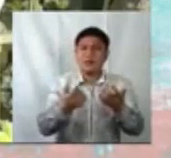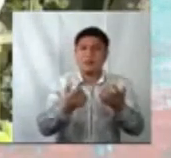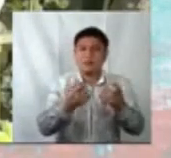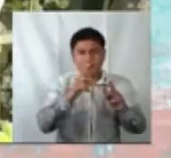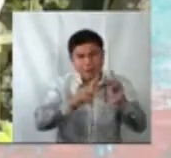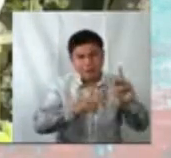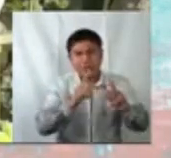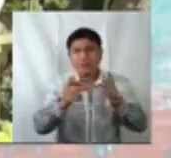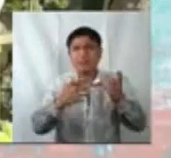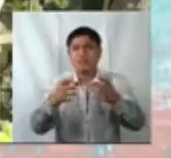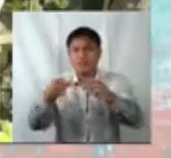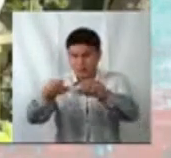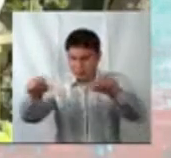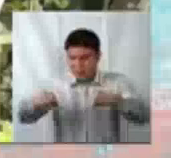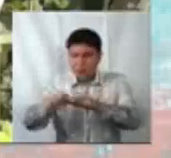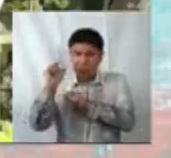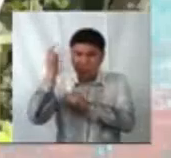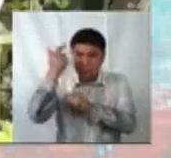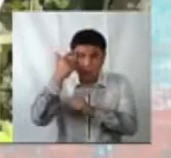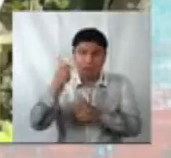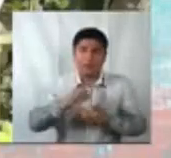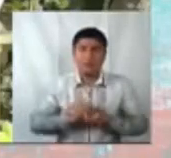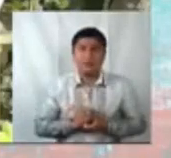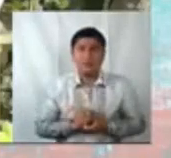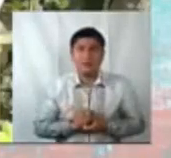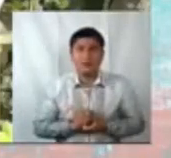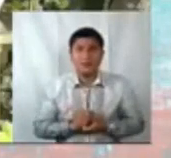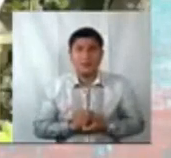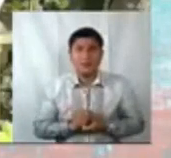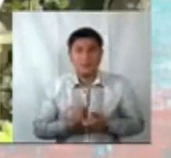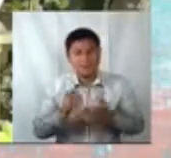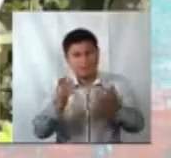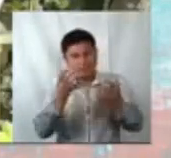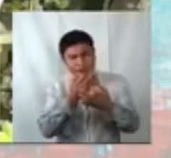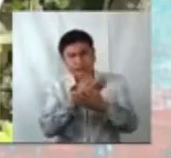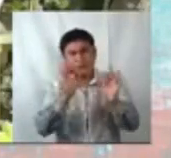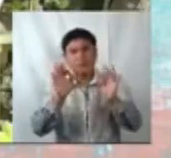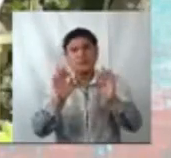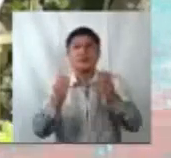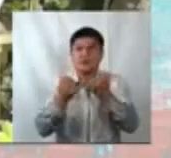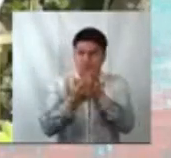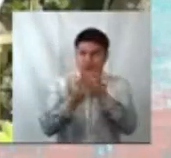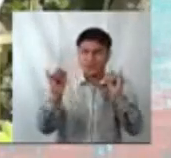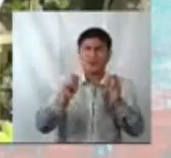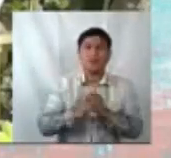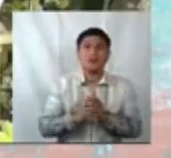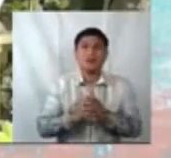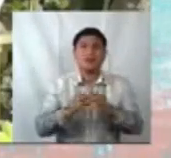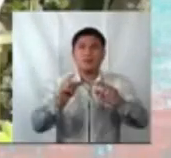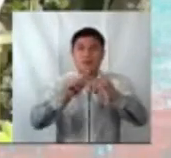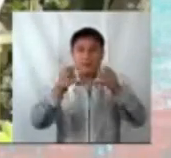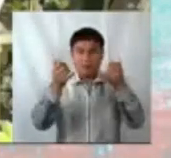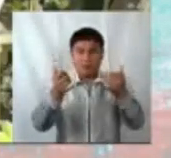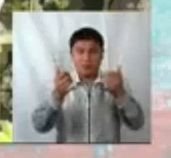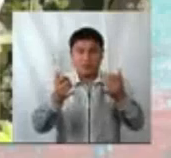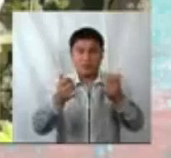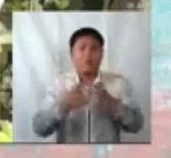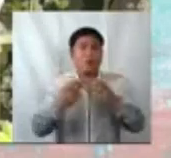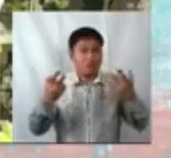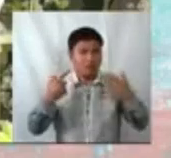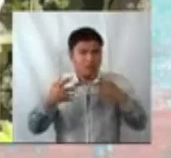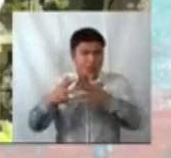teritoryo, pamahalaan, o malaya, may kasarinlan. O paano yun? Meron naman pong mga